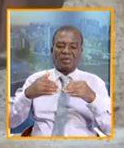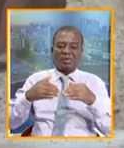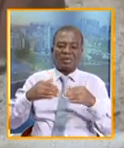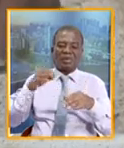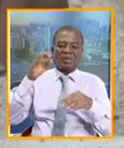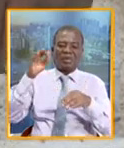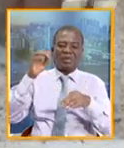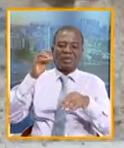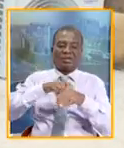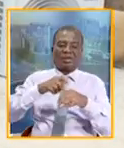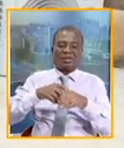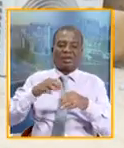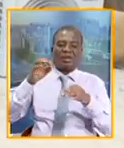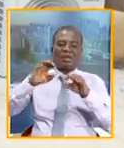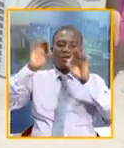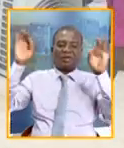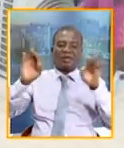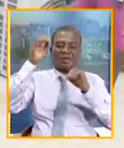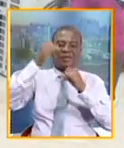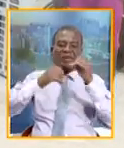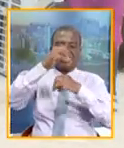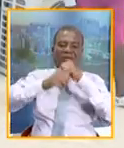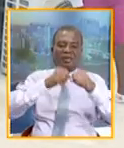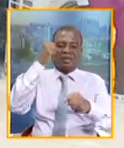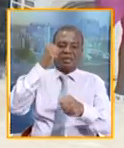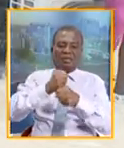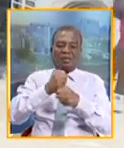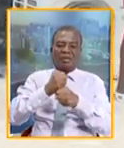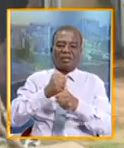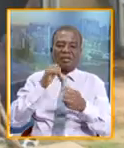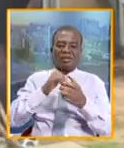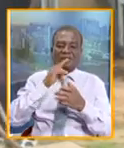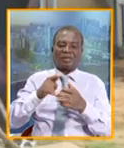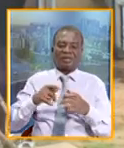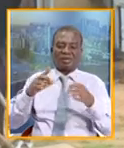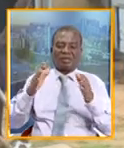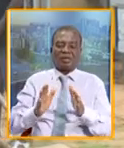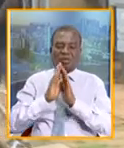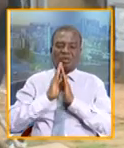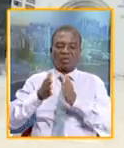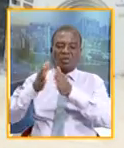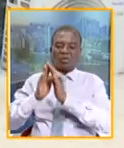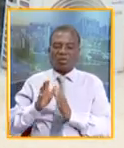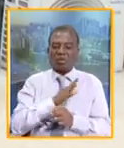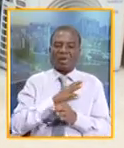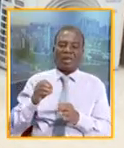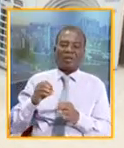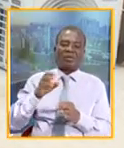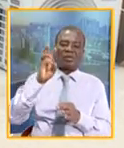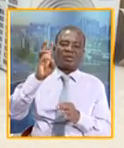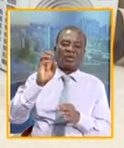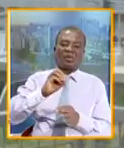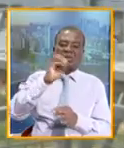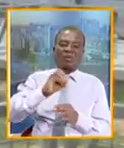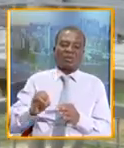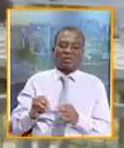des fêtes de fin d'année. Donc vous imaginez, période électorale plus fin de fin d'année, c'est énormément de commandes. Donc voilà, environ 60% de plus